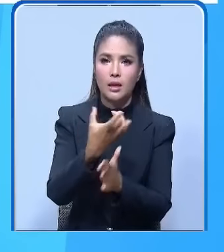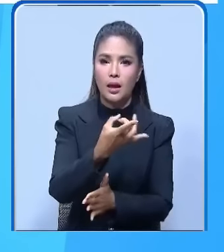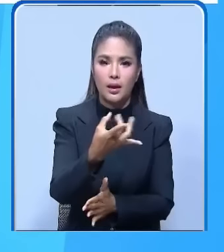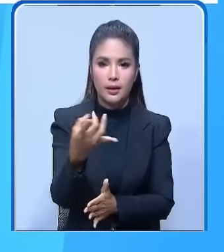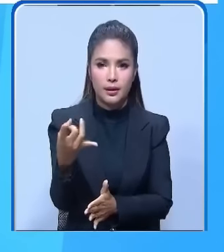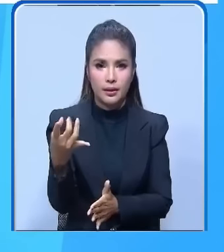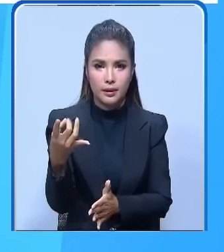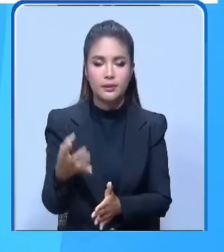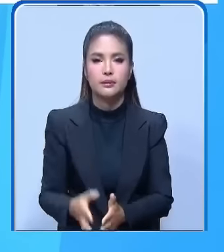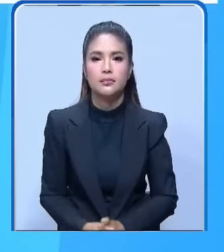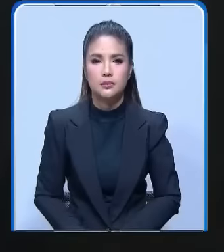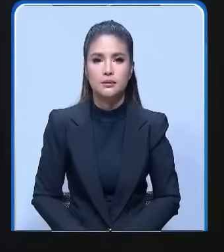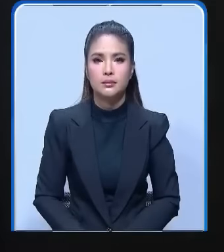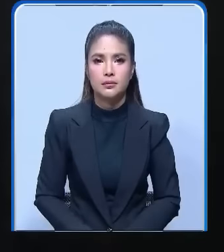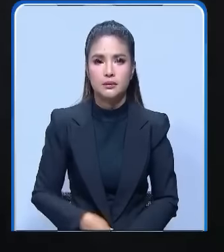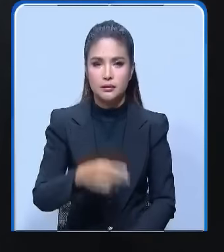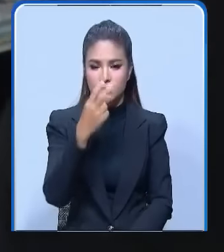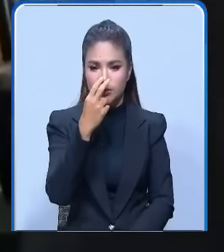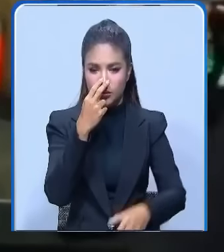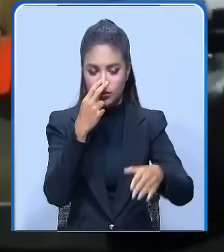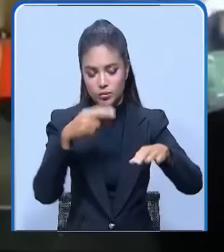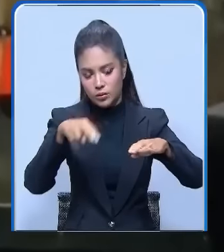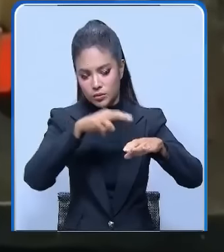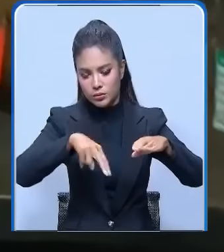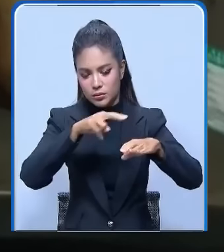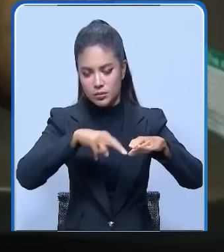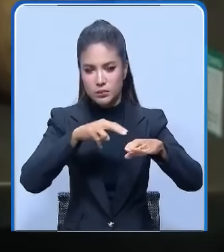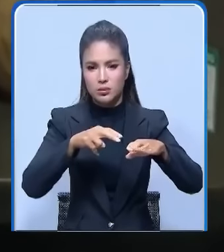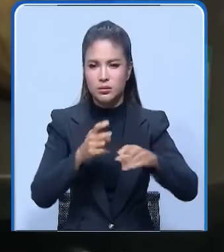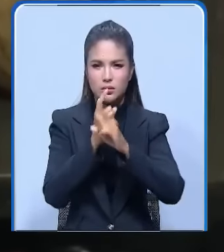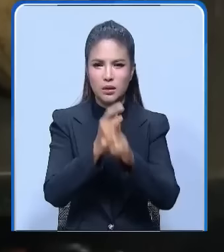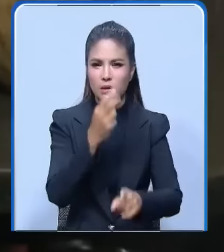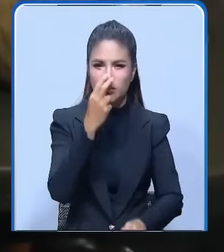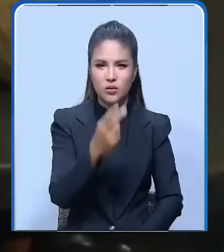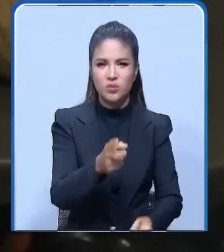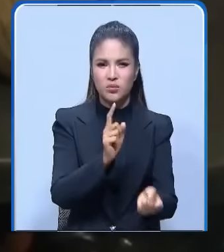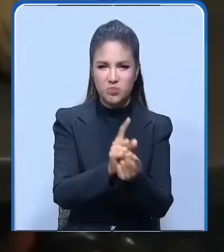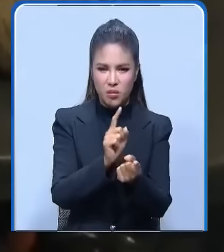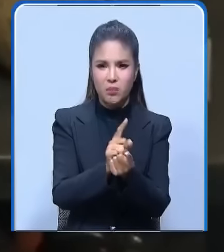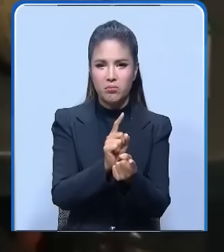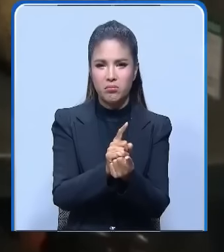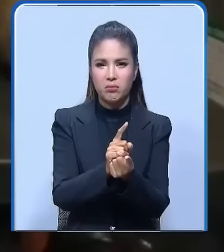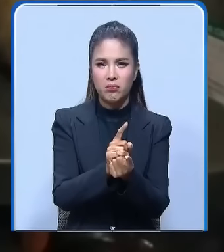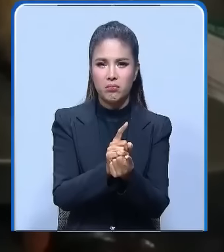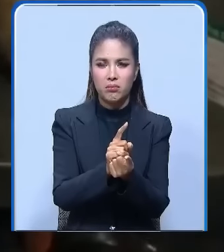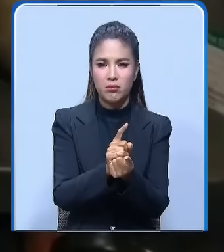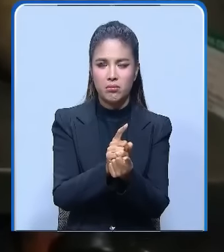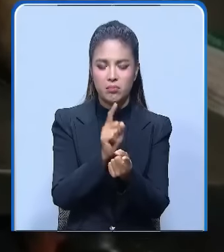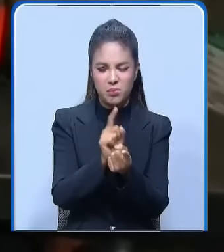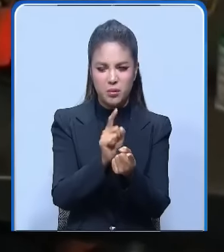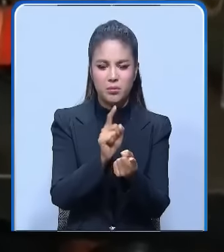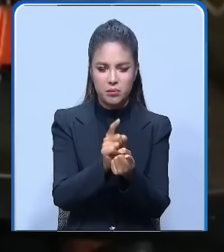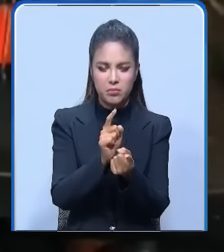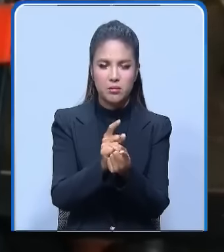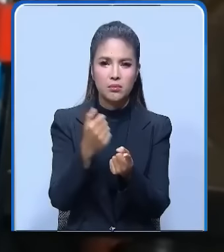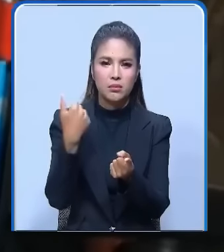ไรทีนี้ก็เลยไปตรวจสอบสภาพรถค่ะปรากฏว่ายิ่งขุดยิ่งเละเรื่องราวยิ่งส่อเขาบานปลายค่ะเพราะว่าเจ้าหน้า